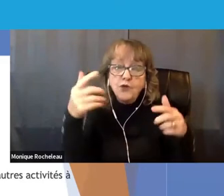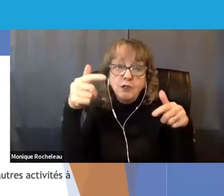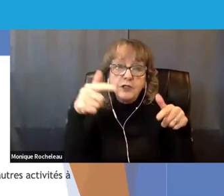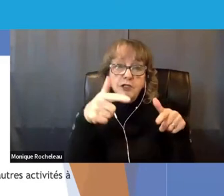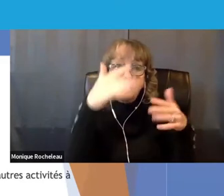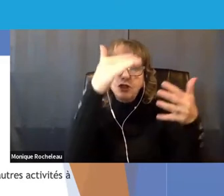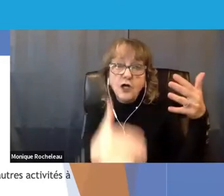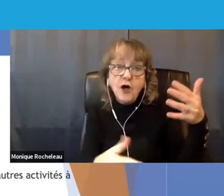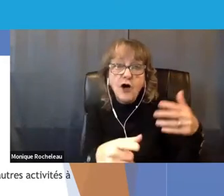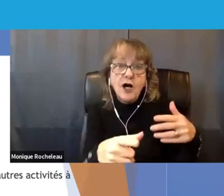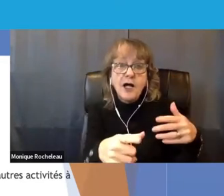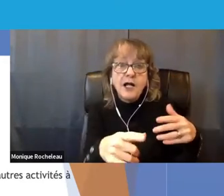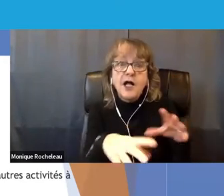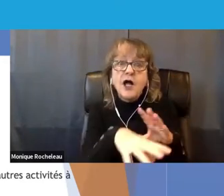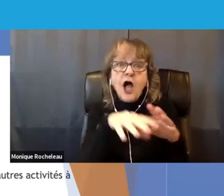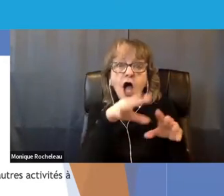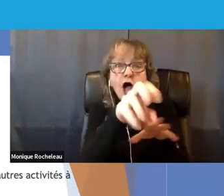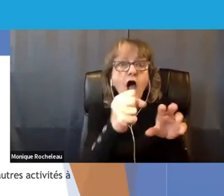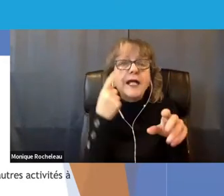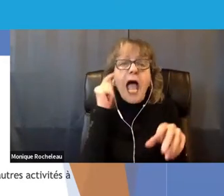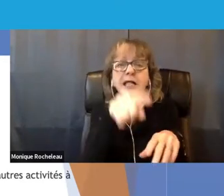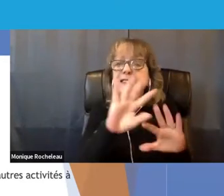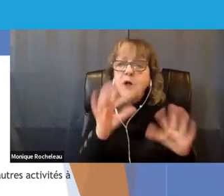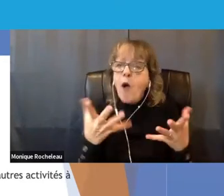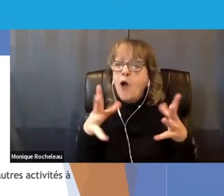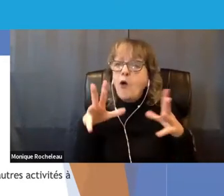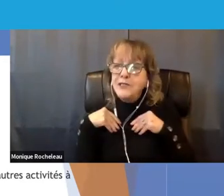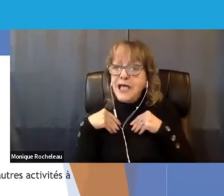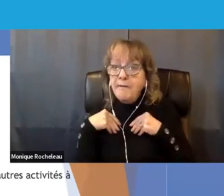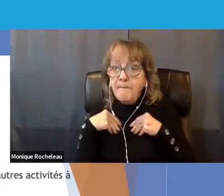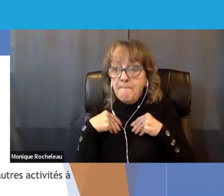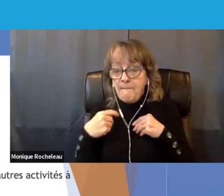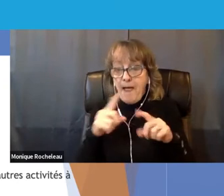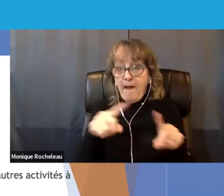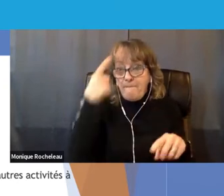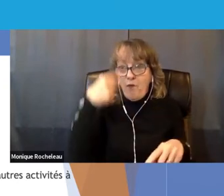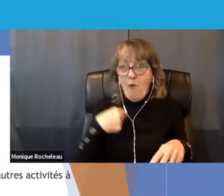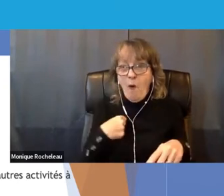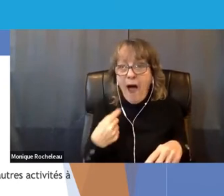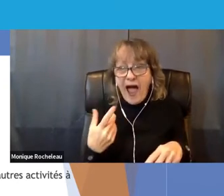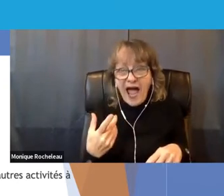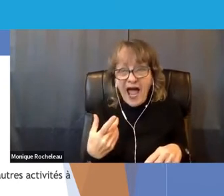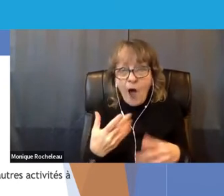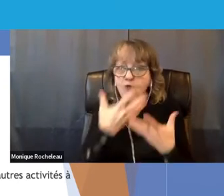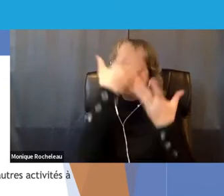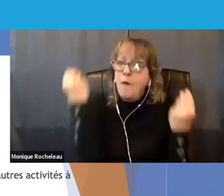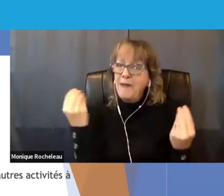de sortir des éléments du consentement qui, à mon avis, sont souvent